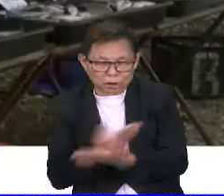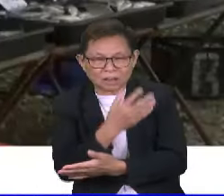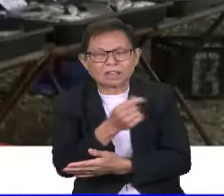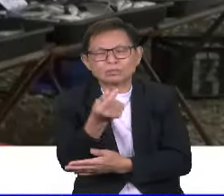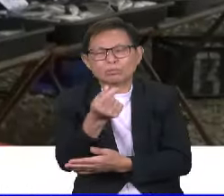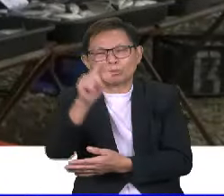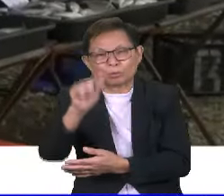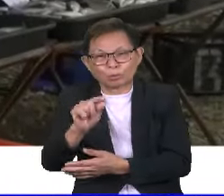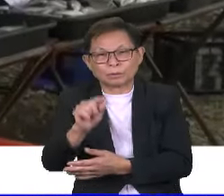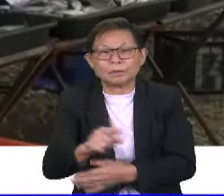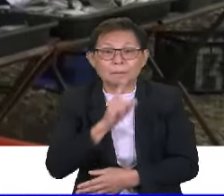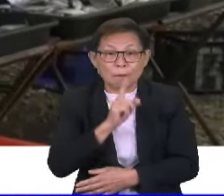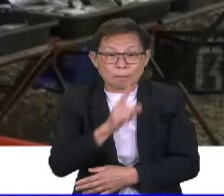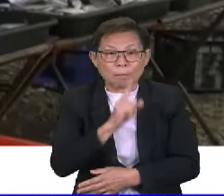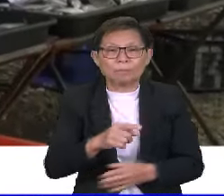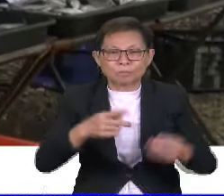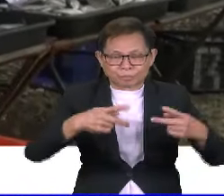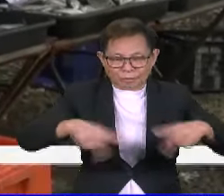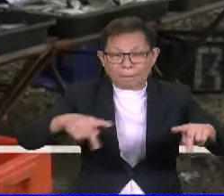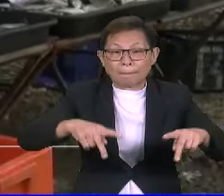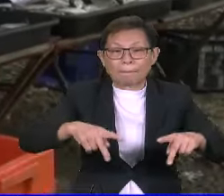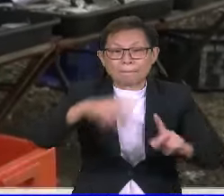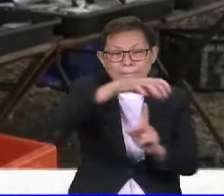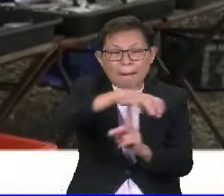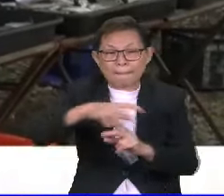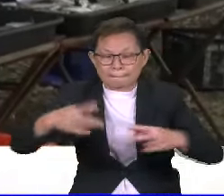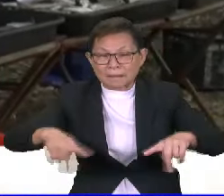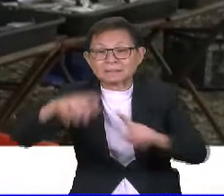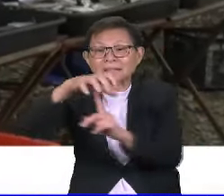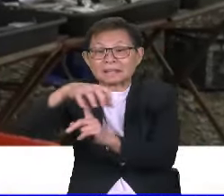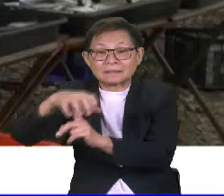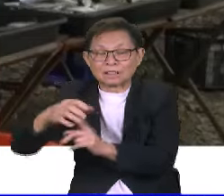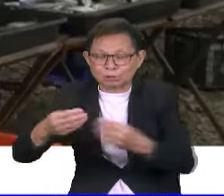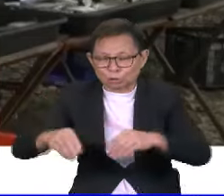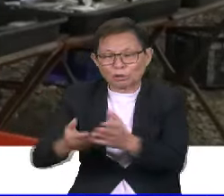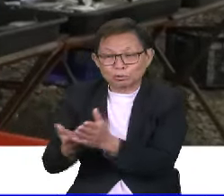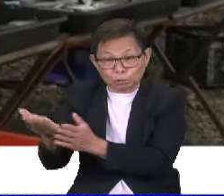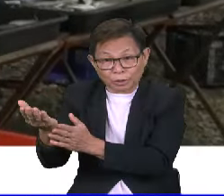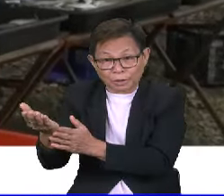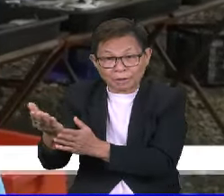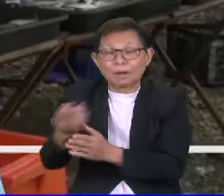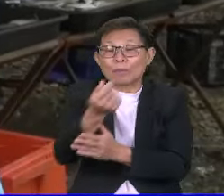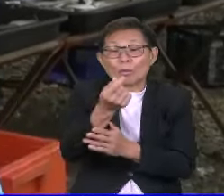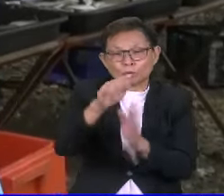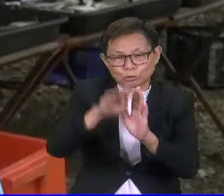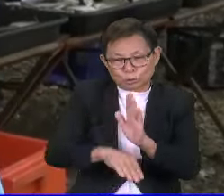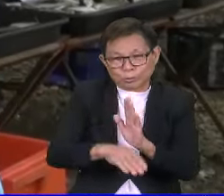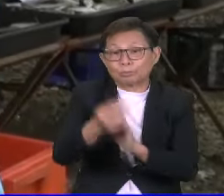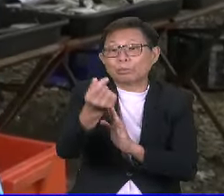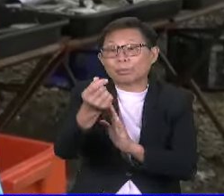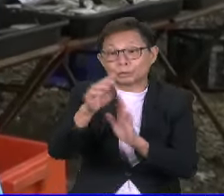murah. Memang pasar tani ataupun pasar jualan langsung daripada ladang ni dengan harga yang